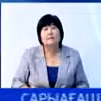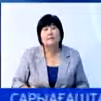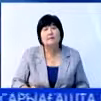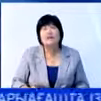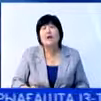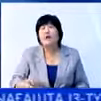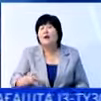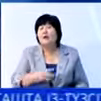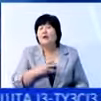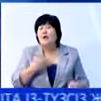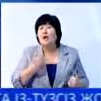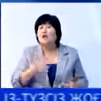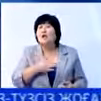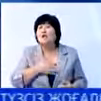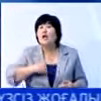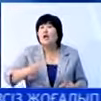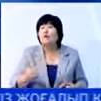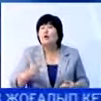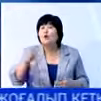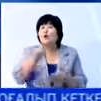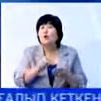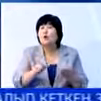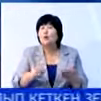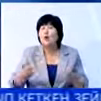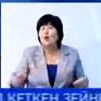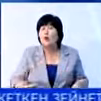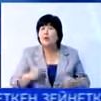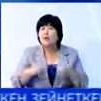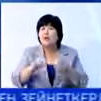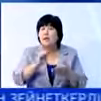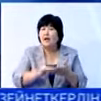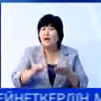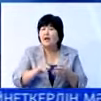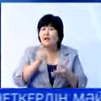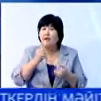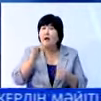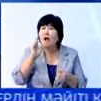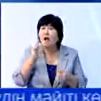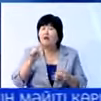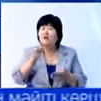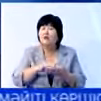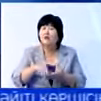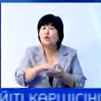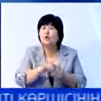Жаны құштар жалғанда жанымда дос өлеңім деп ғұмырға небетінде қаламды сергеткен ақын журналистер одағы сыйлығының лауреаты